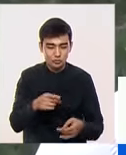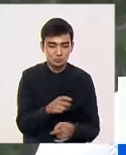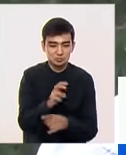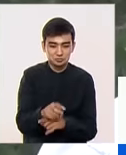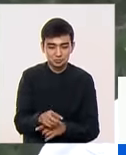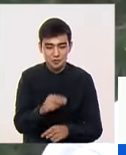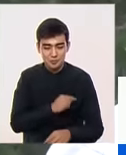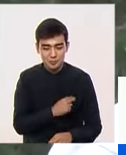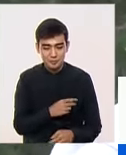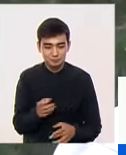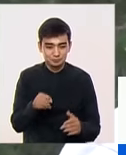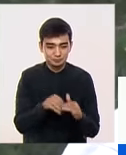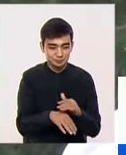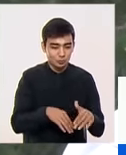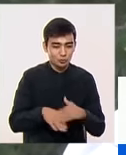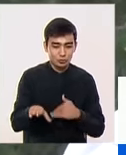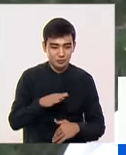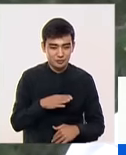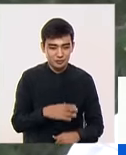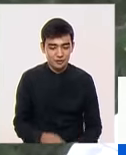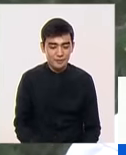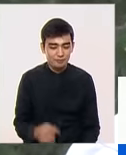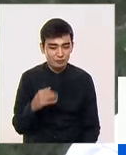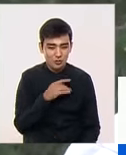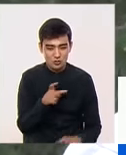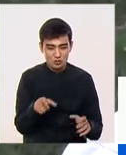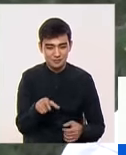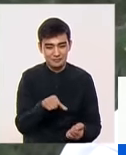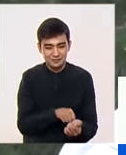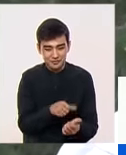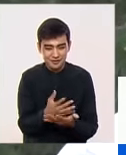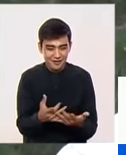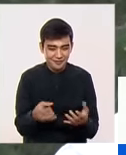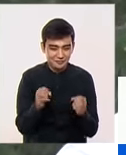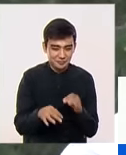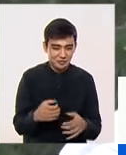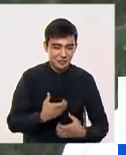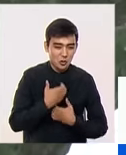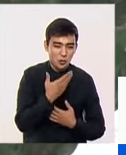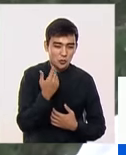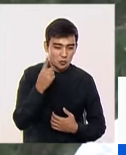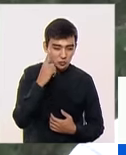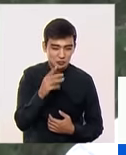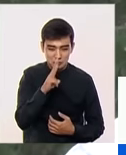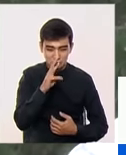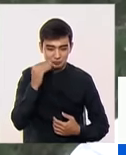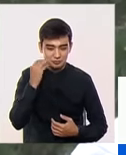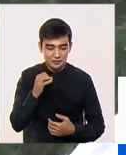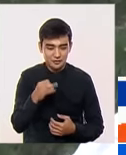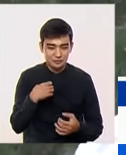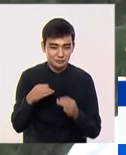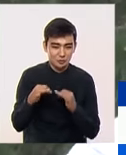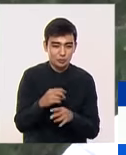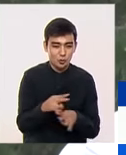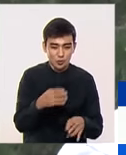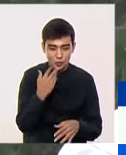заблуждаются думают что заплатка наркотических средств вроде бы ничего страшного никакого контакта ни с кем нету